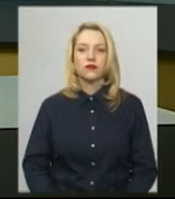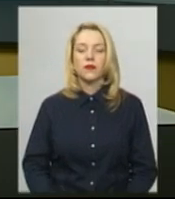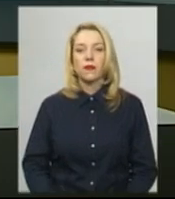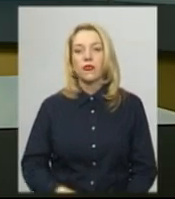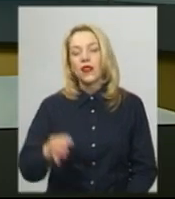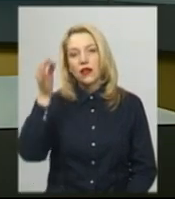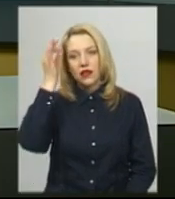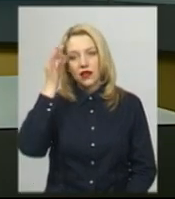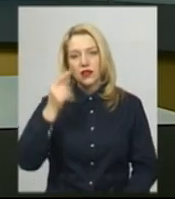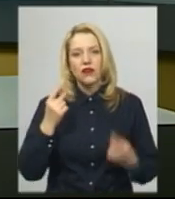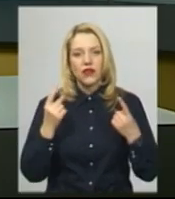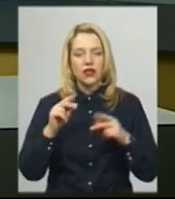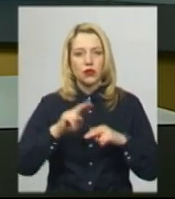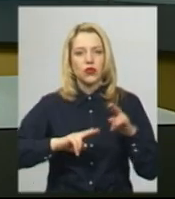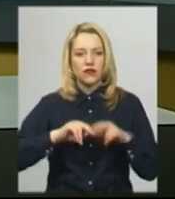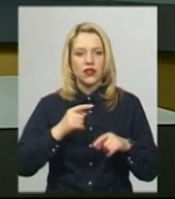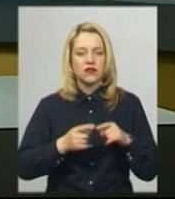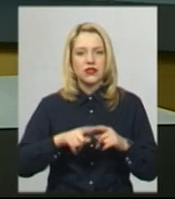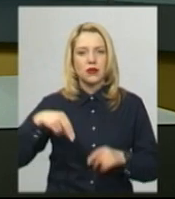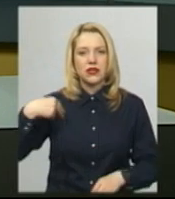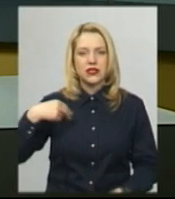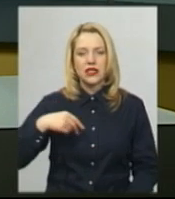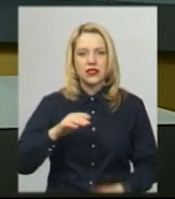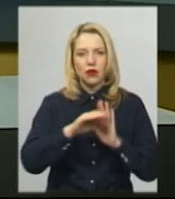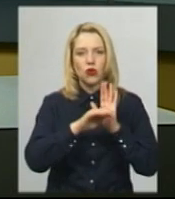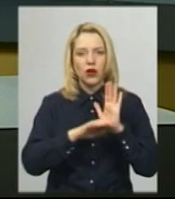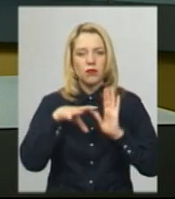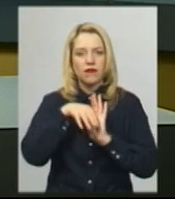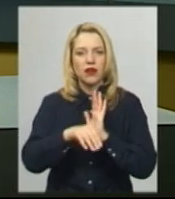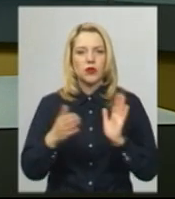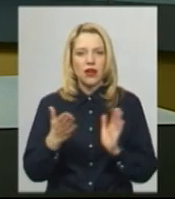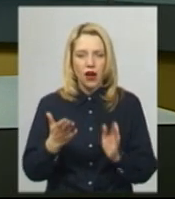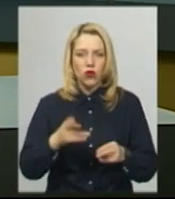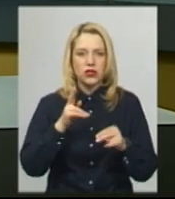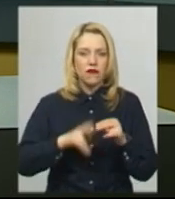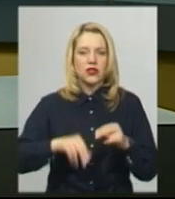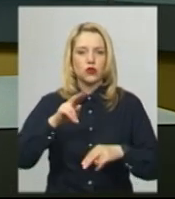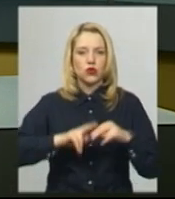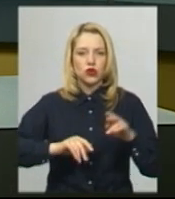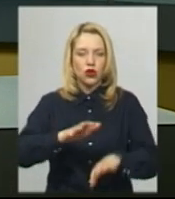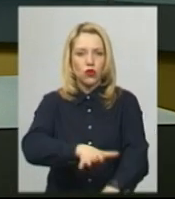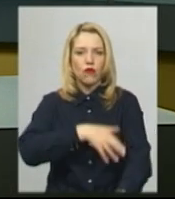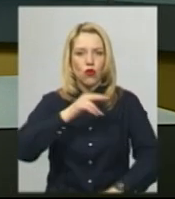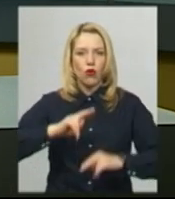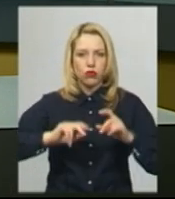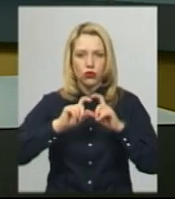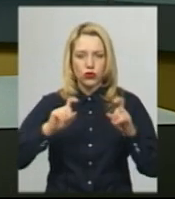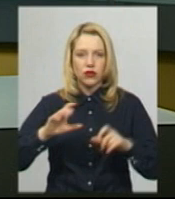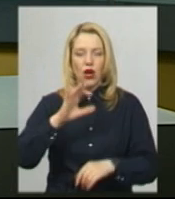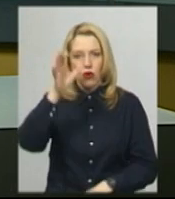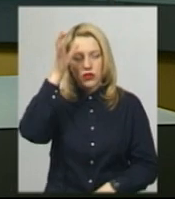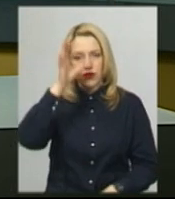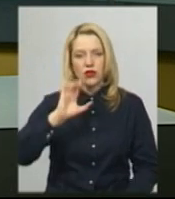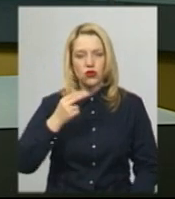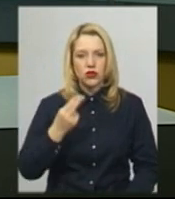Нагадаю, «Велике будівництво» – це президентська програма, в рамках якої завершують спорудження довгобудів, зокрема освітньої та соціальної